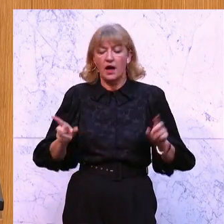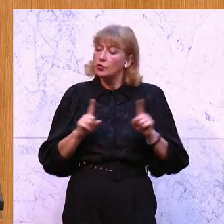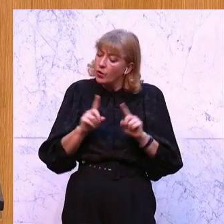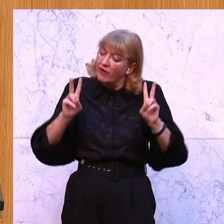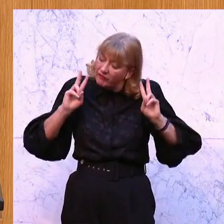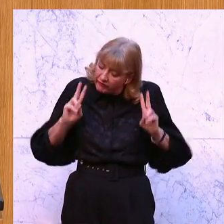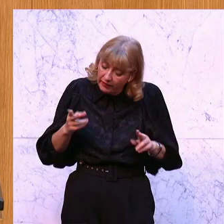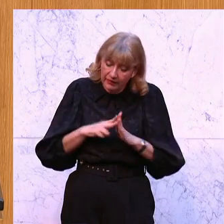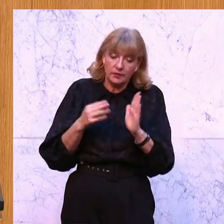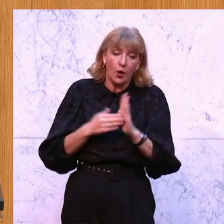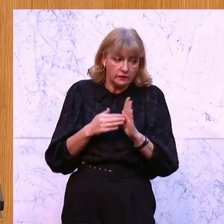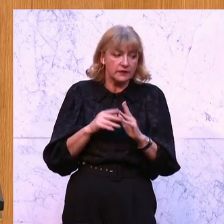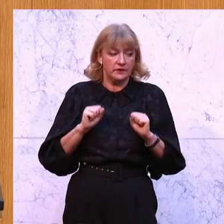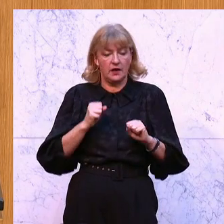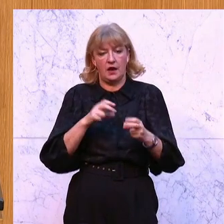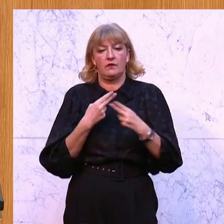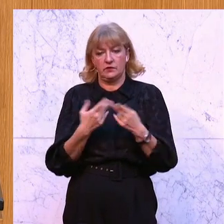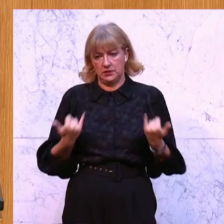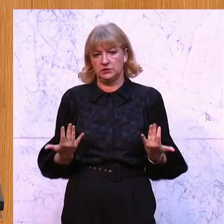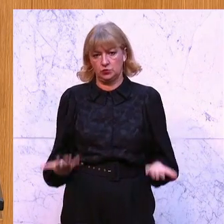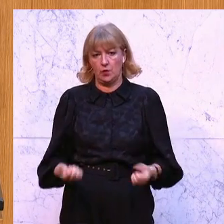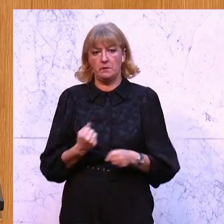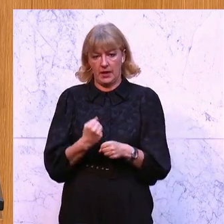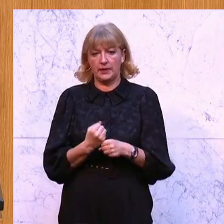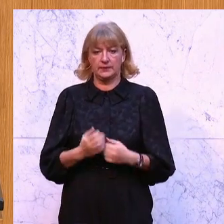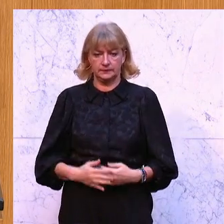dann, wenn es notwendig ist, entsprechend reagiert. Und das tun wir jetzt auch.